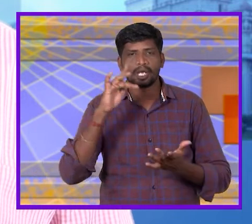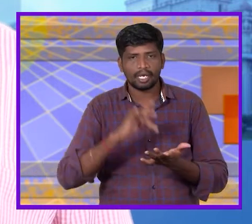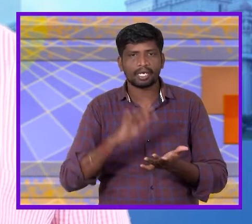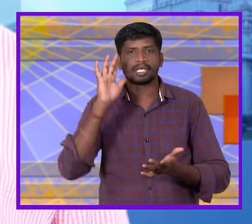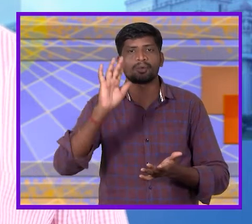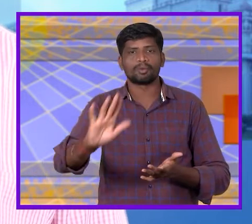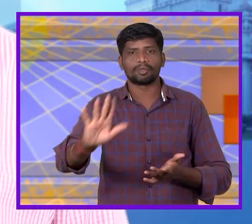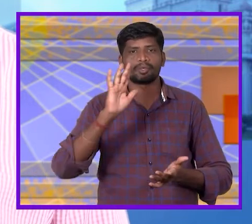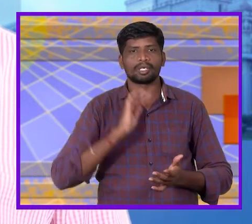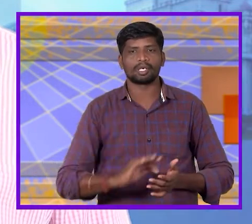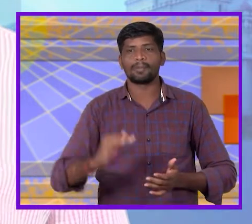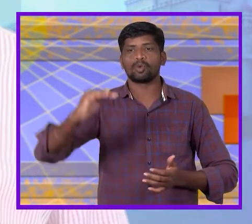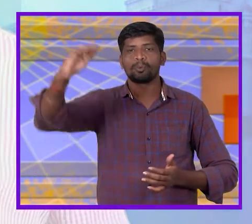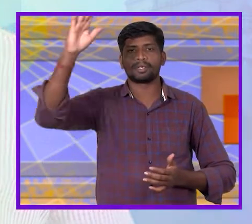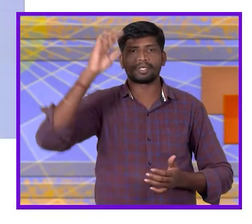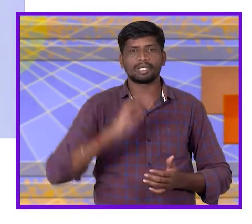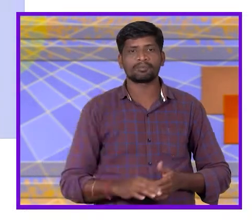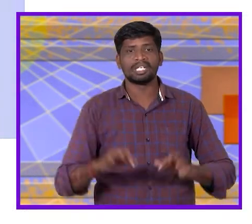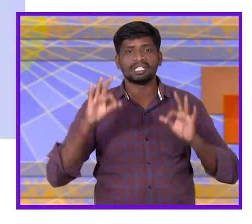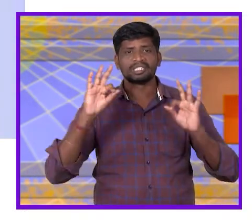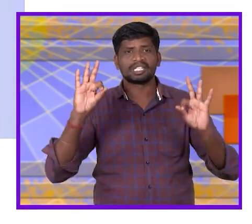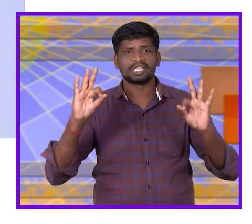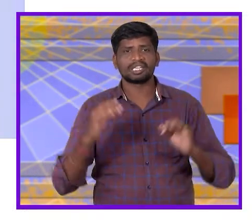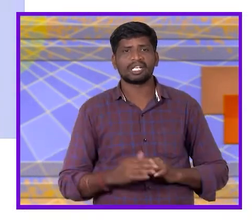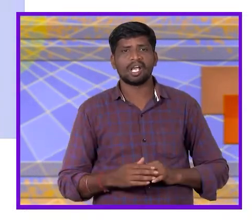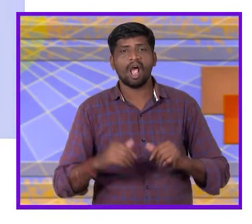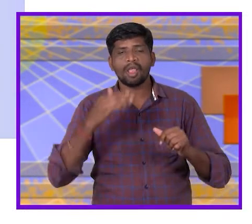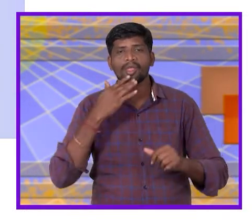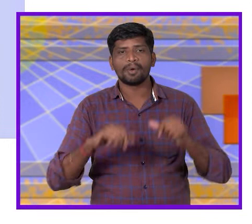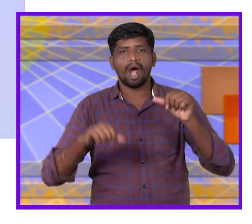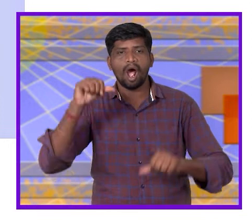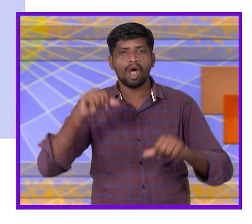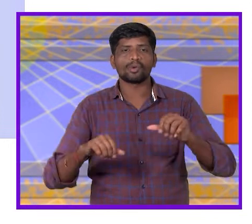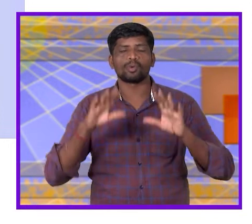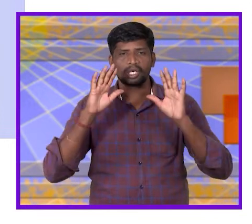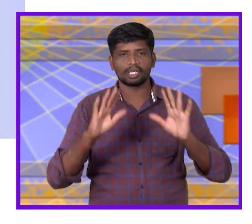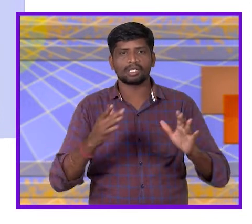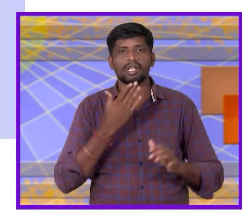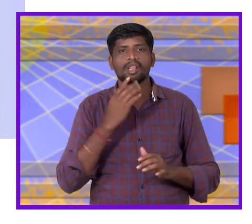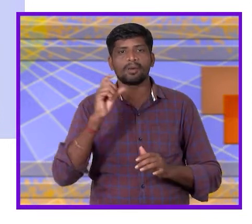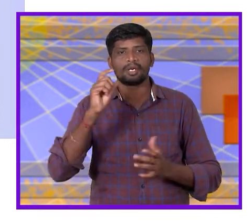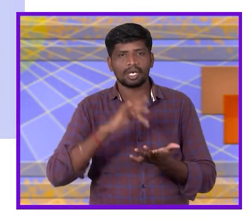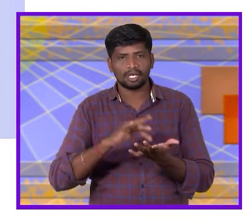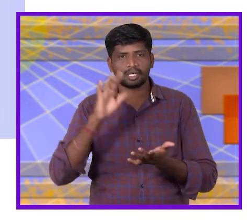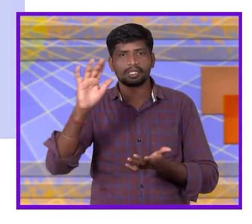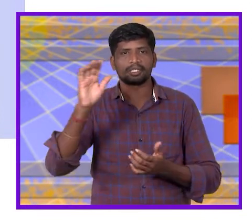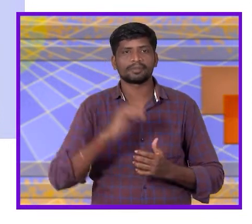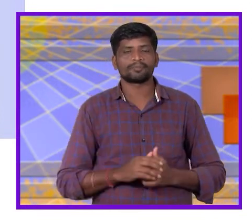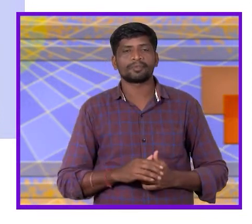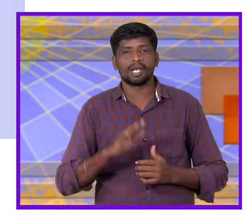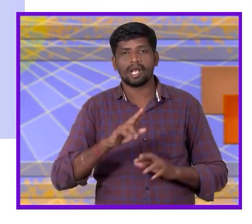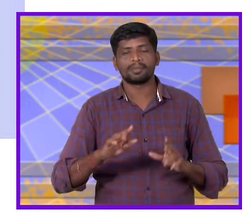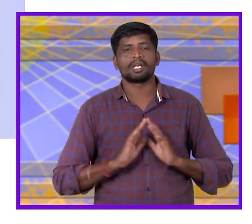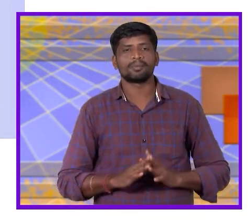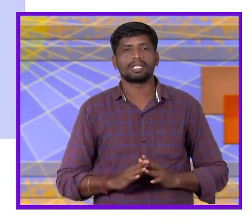பல்கலைக்கழகத்திலே மேற்கொள்ளப்பட்டு வருகிறது. சிறந்த தமிழ் ஒளி ஆய்வு இடமாகவும் இந்த தமிழ் பல்கலைக்கழகம் விளங்குகிறது. இது